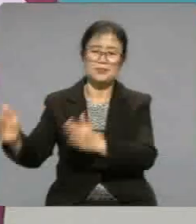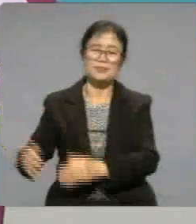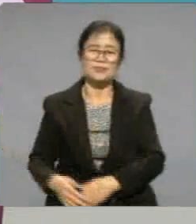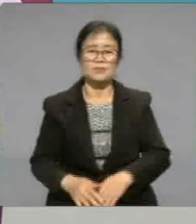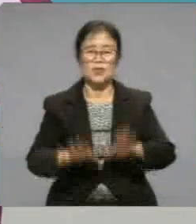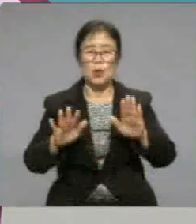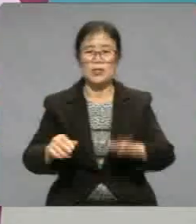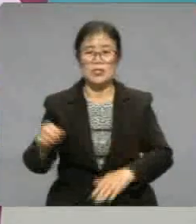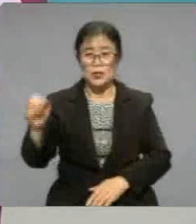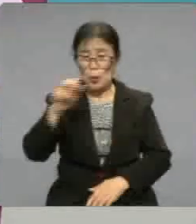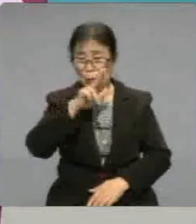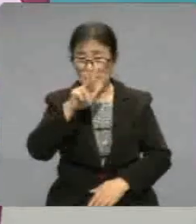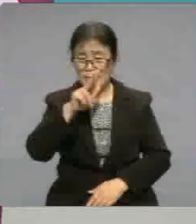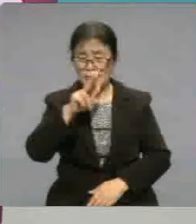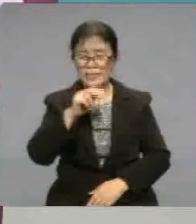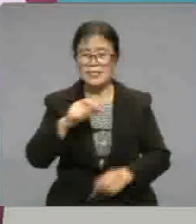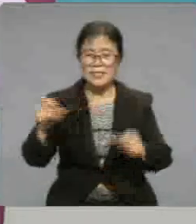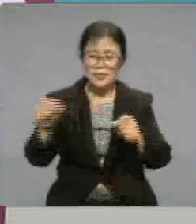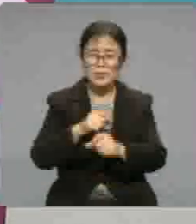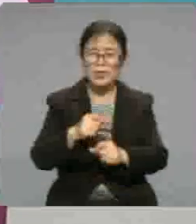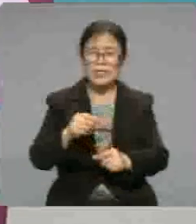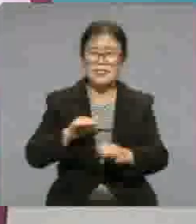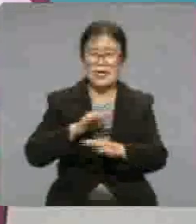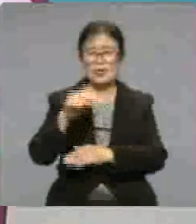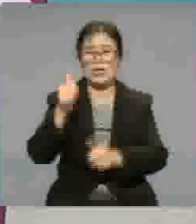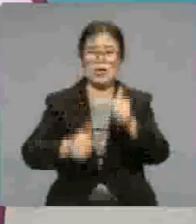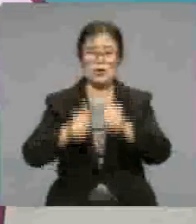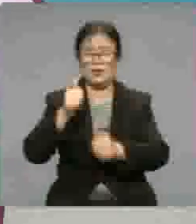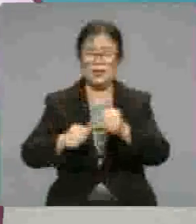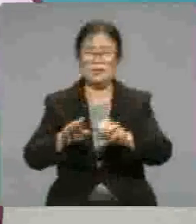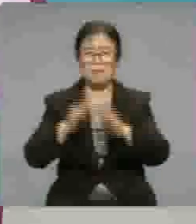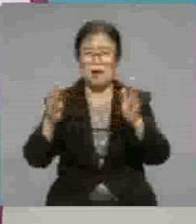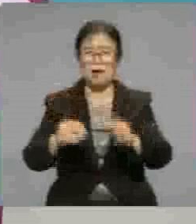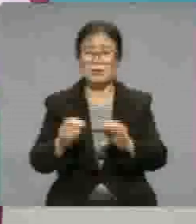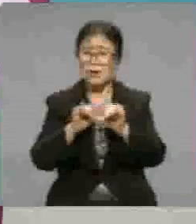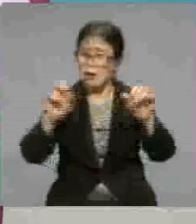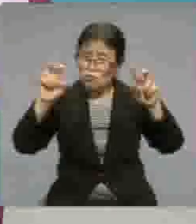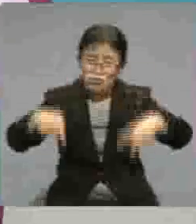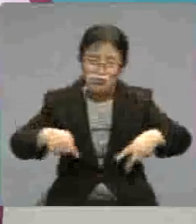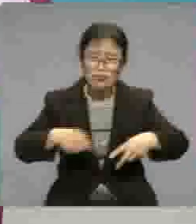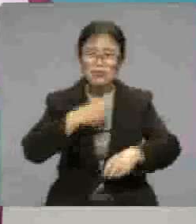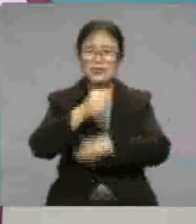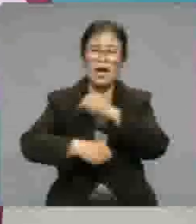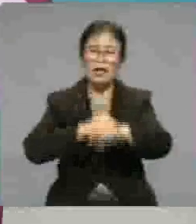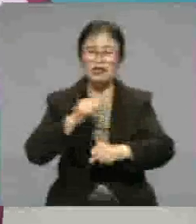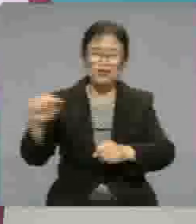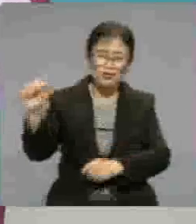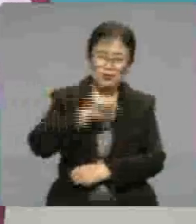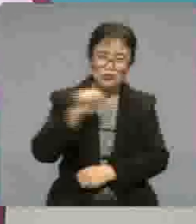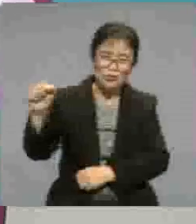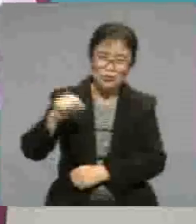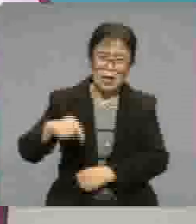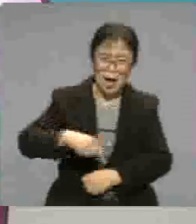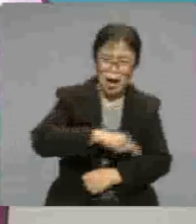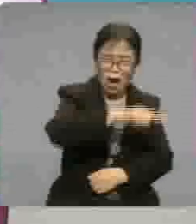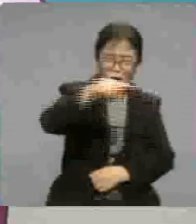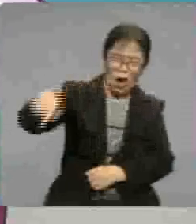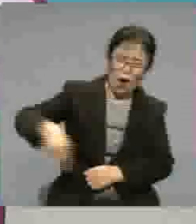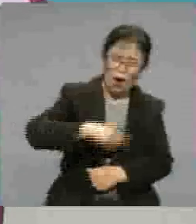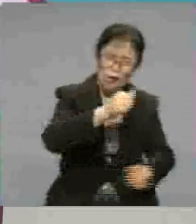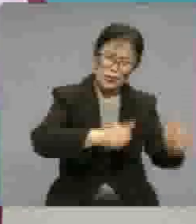오늘 용인에서 특별한 자동차 경주 대회가 열렸습니다 무인 자율주행 차들이 서킷에서 경주를 버린